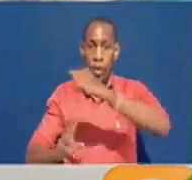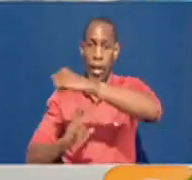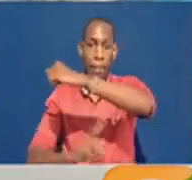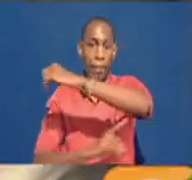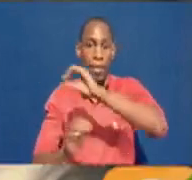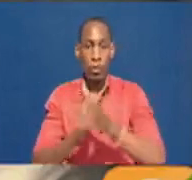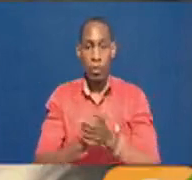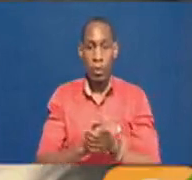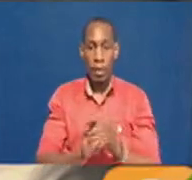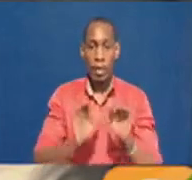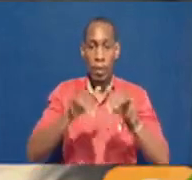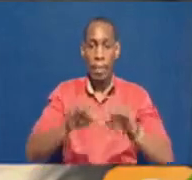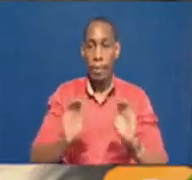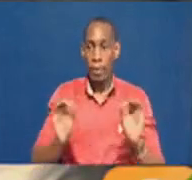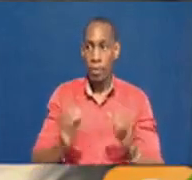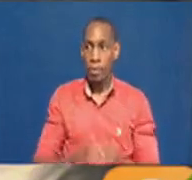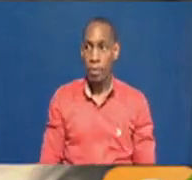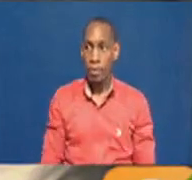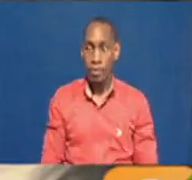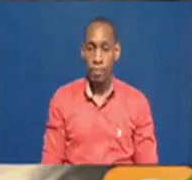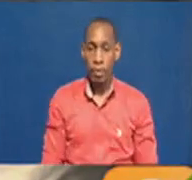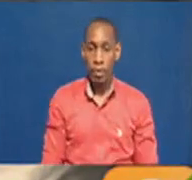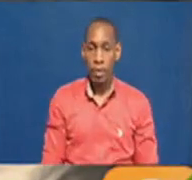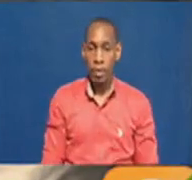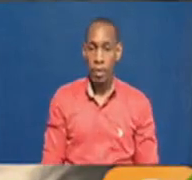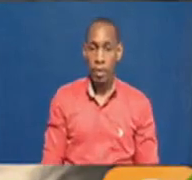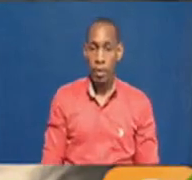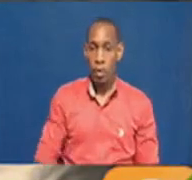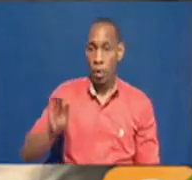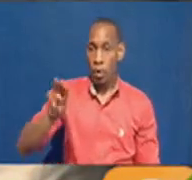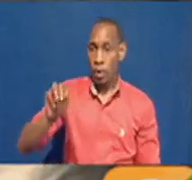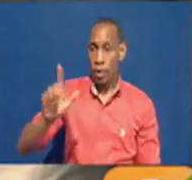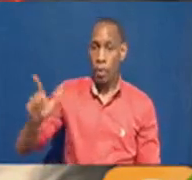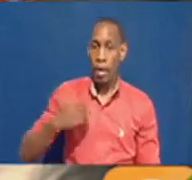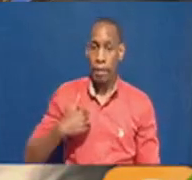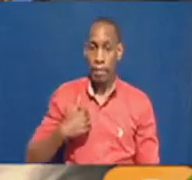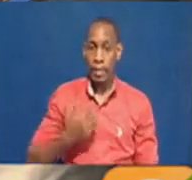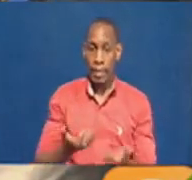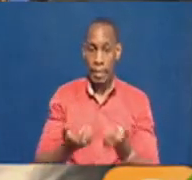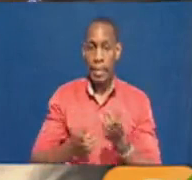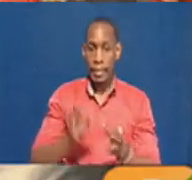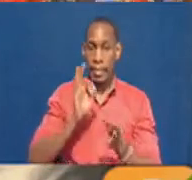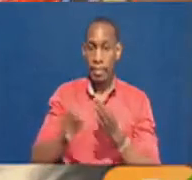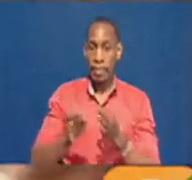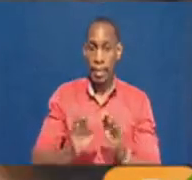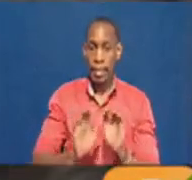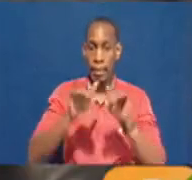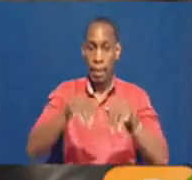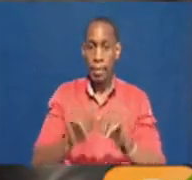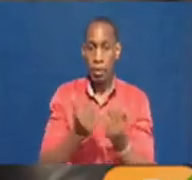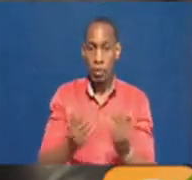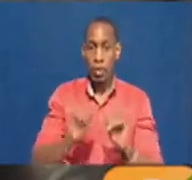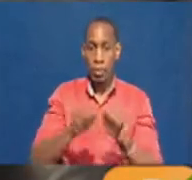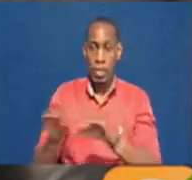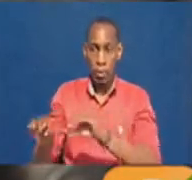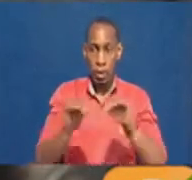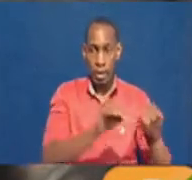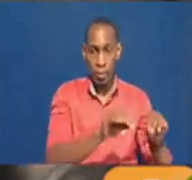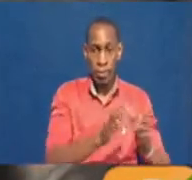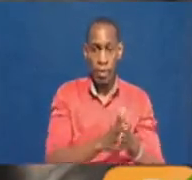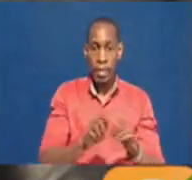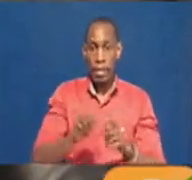hakuna barabara. Please. There's a mall here. They need to put speed bumps there at least. We have kids crossing, we